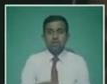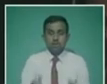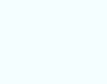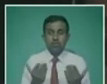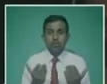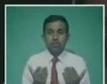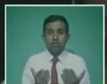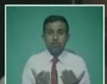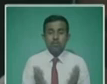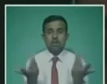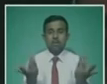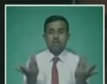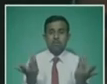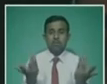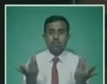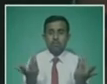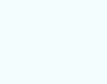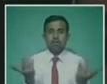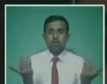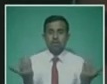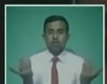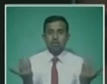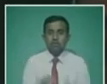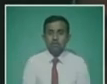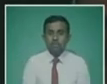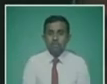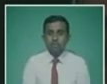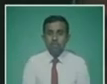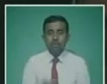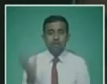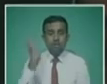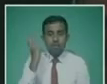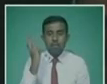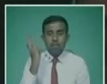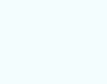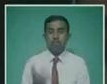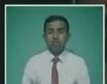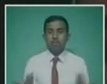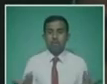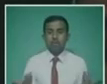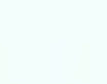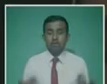ඕන ගහක ගෙඩියක් තියන්නේ නැහැ මලක් තියන්නේ නැහැ ඒ වගේම පොල් ගෙඩියක් ගන්න පුළුවන් කමක් නැහැ.